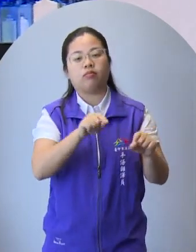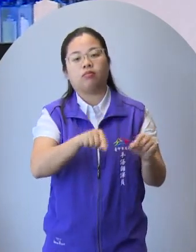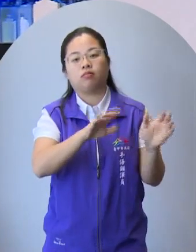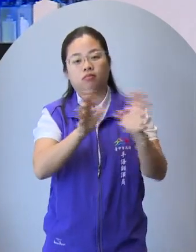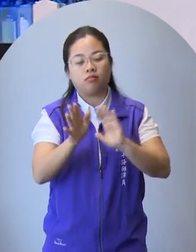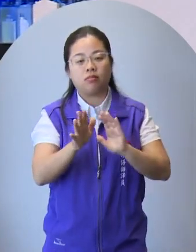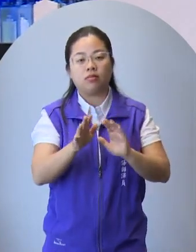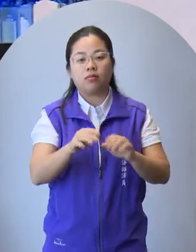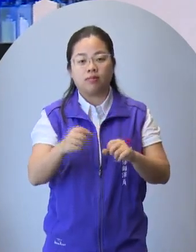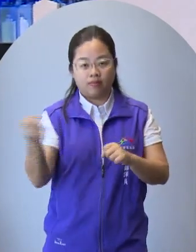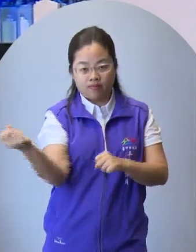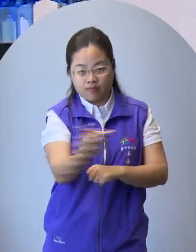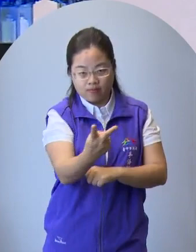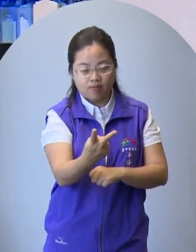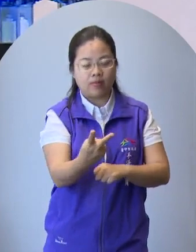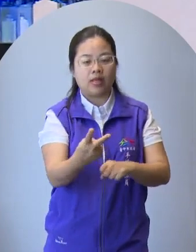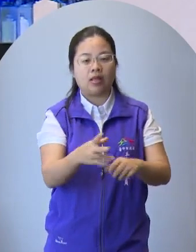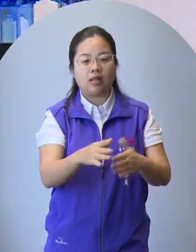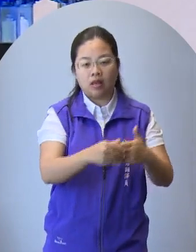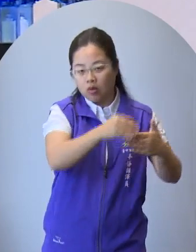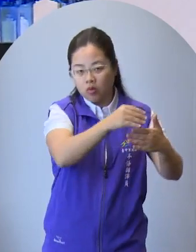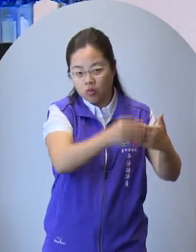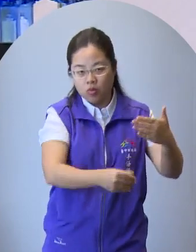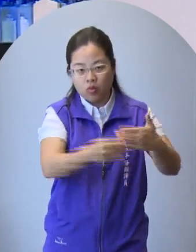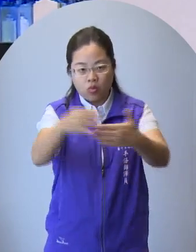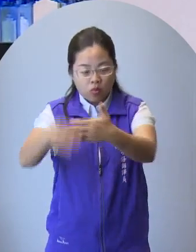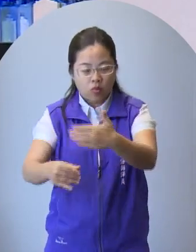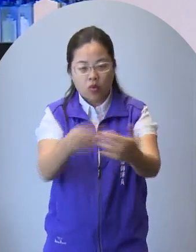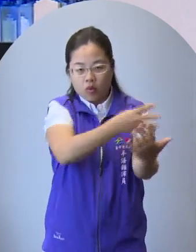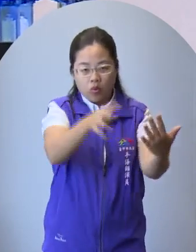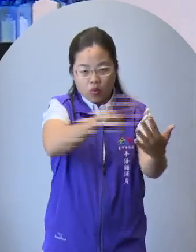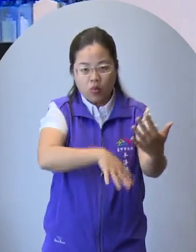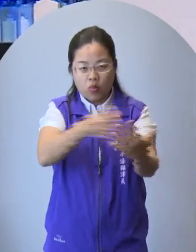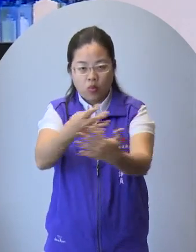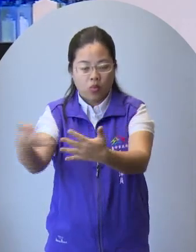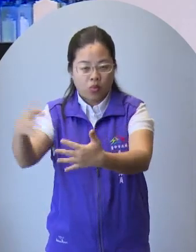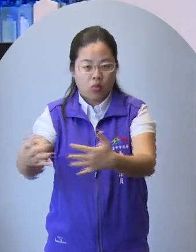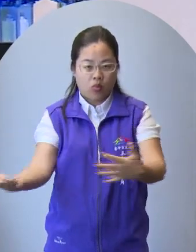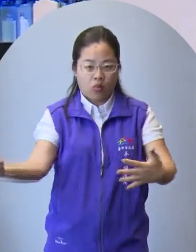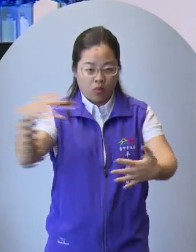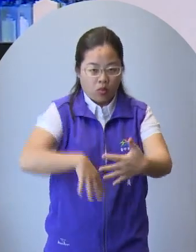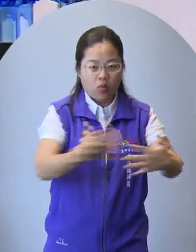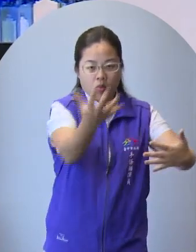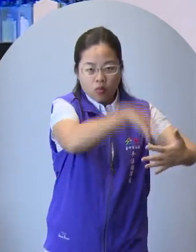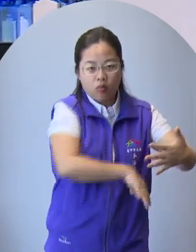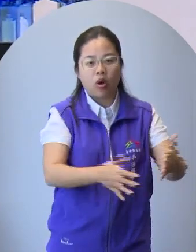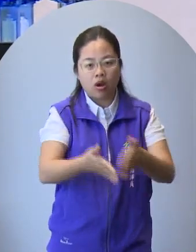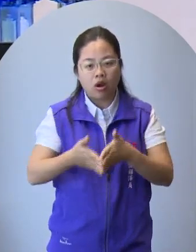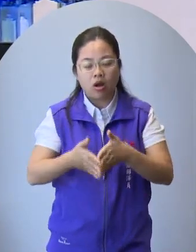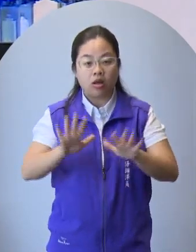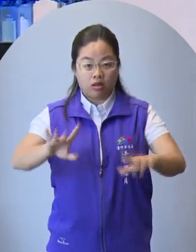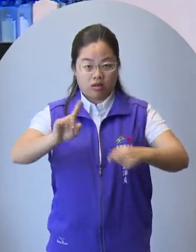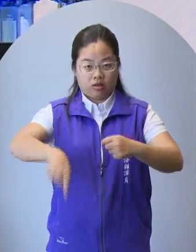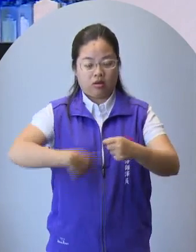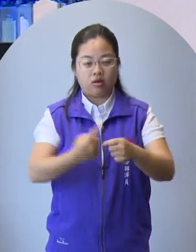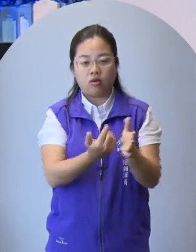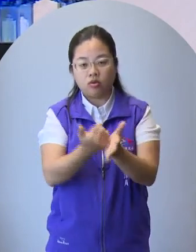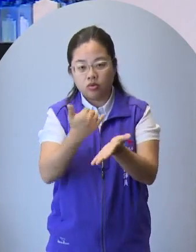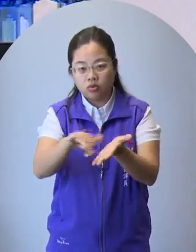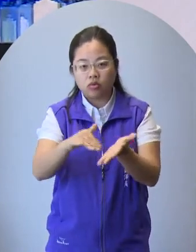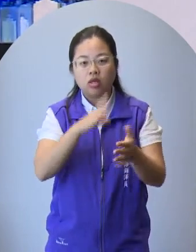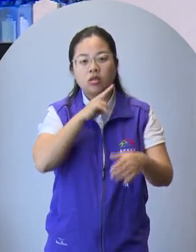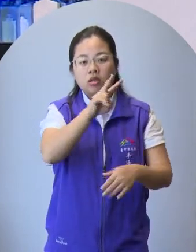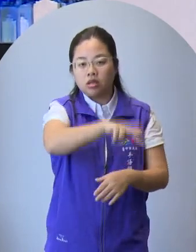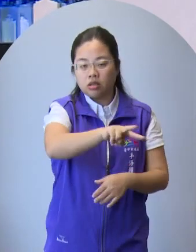方式，两边都列，两边都列。所以如果按照两边都列的话，那我们今年的预算